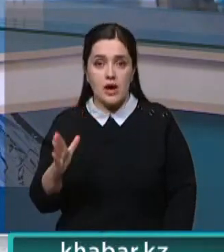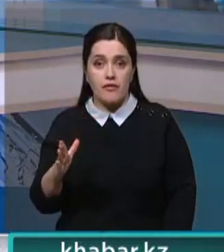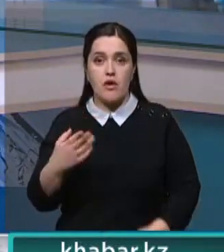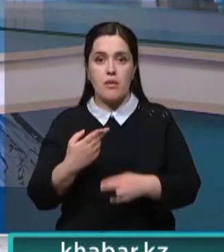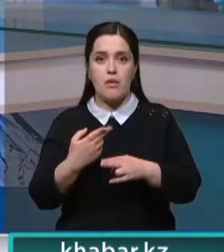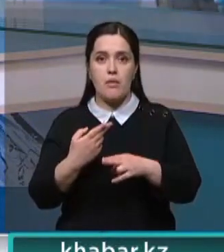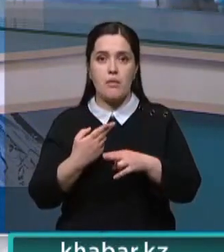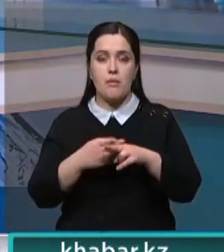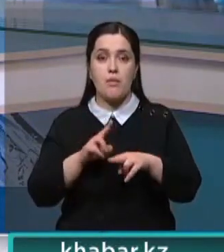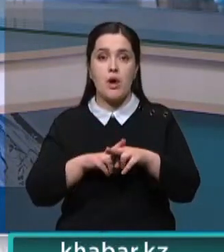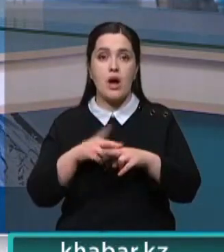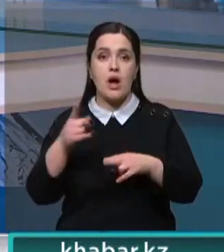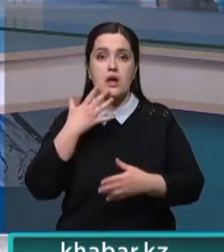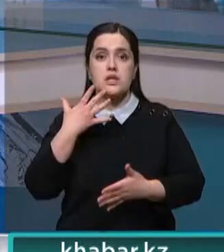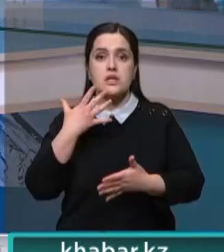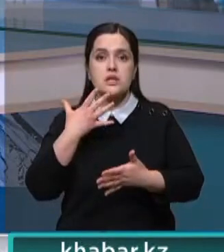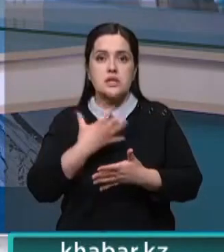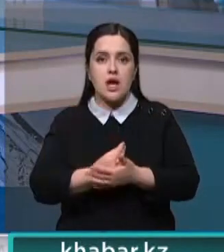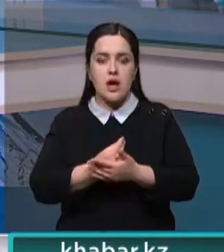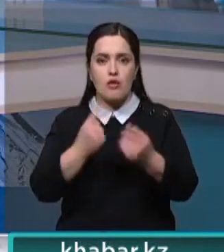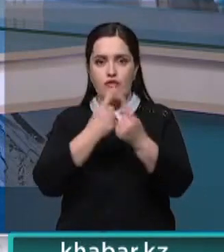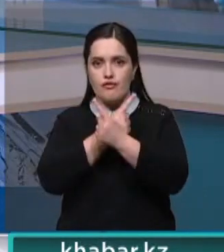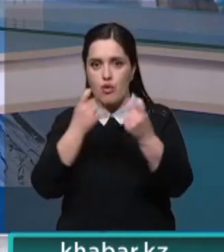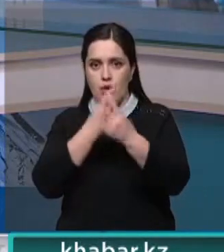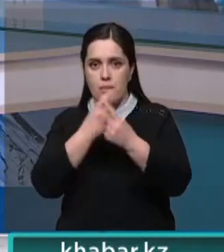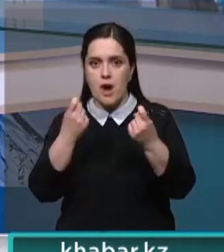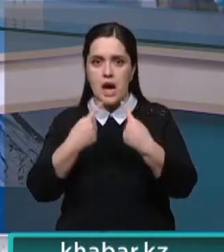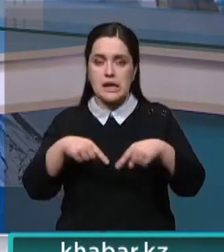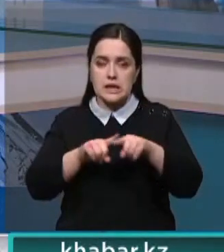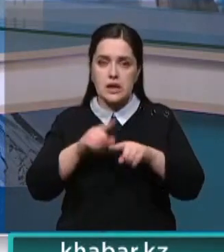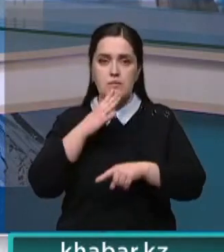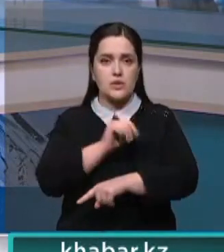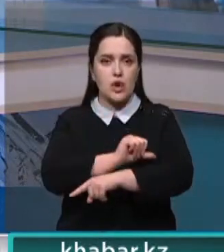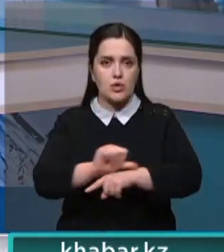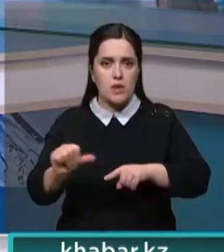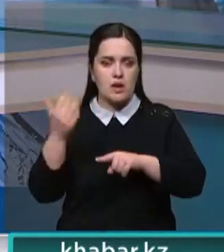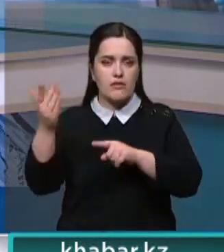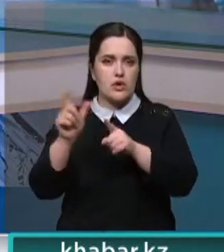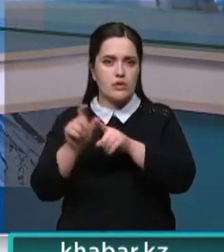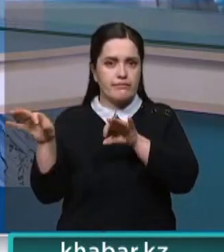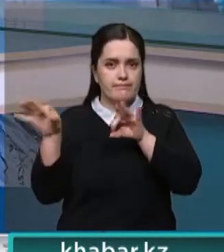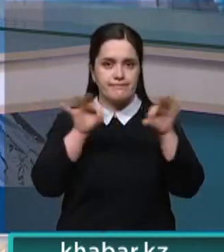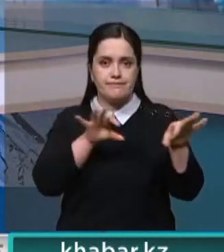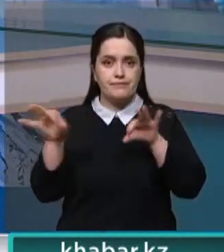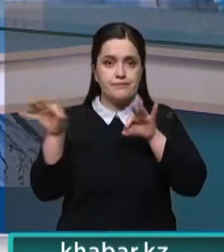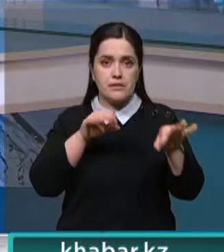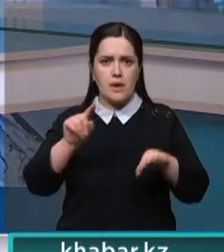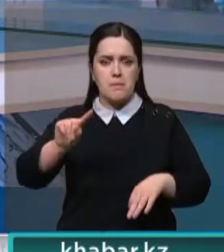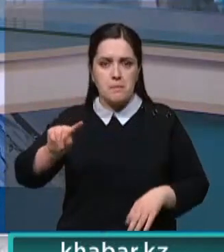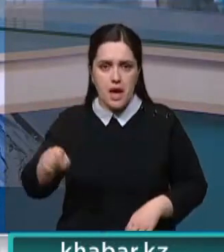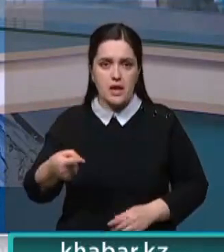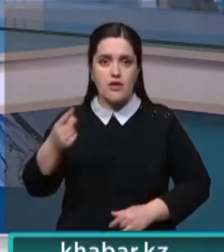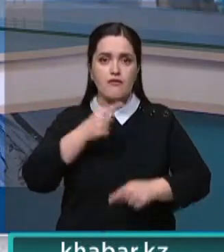Токаева цитирует как отечественные информагентства, так и зарубежные. Глава государства потребовал вернуть